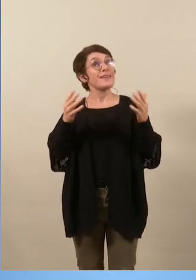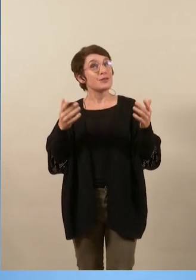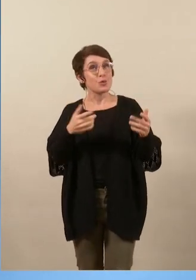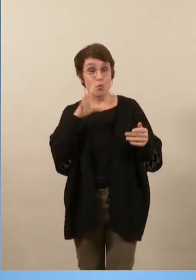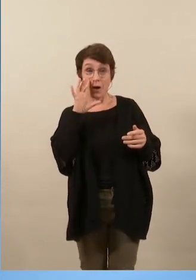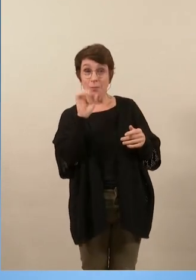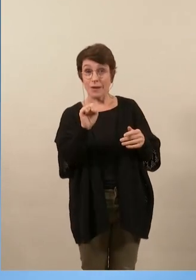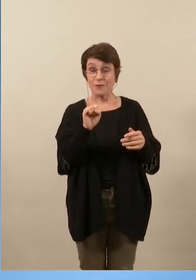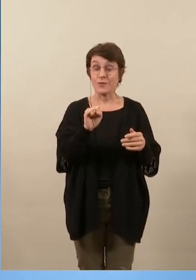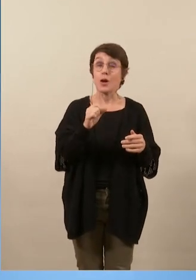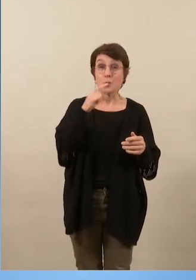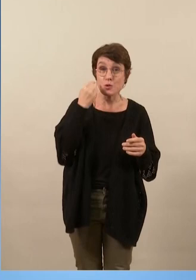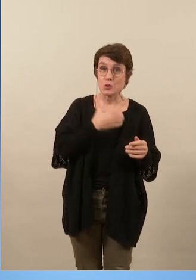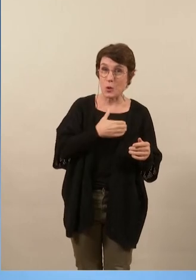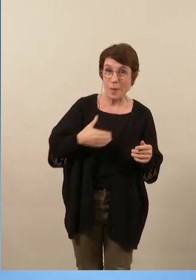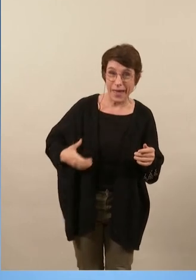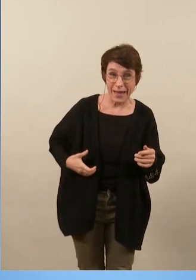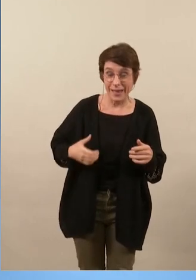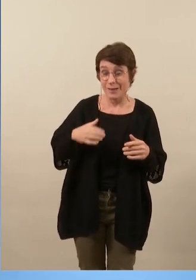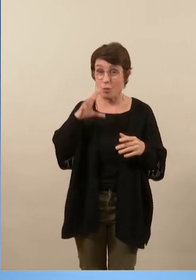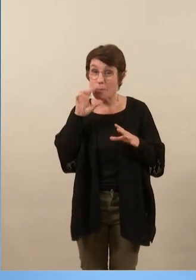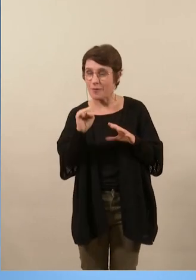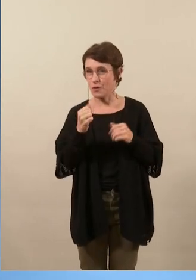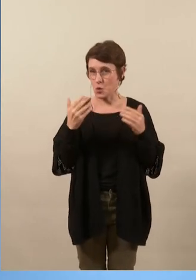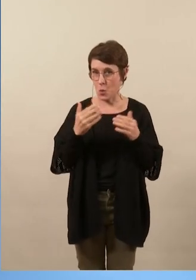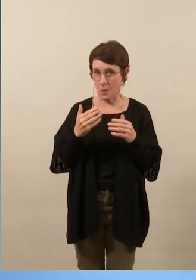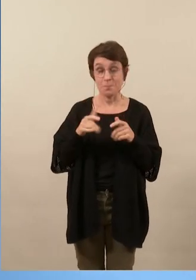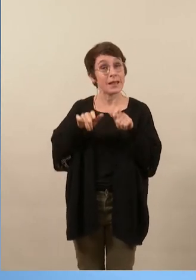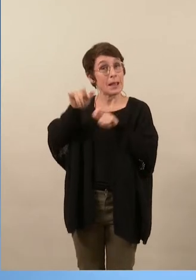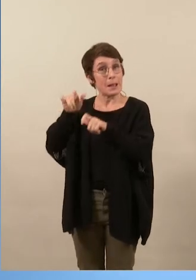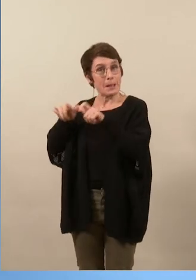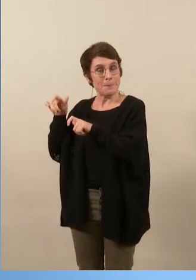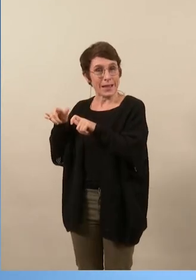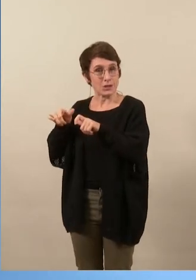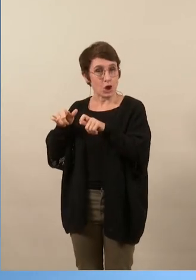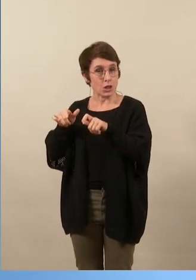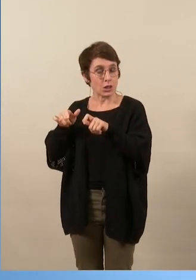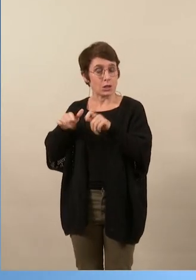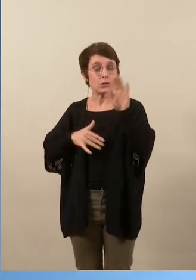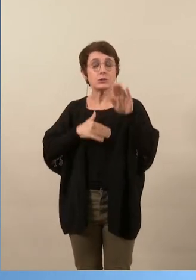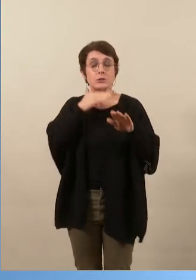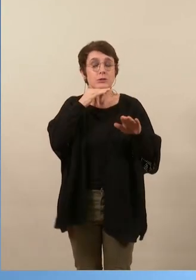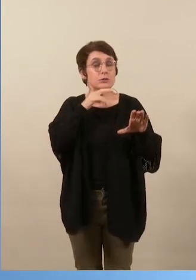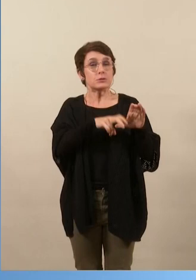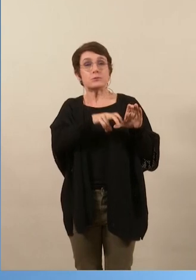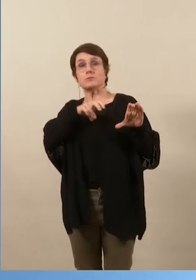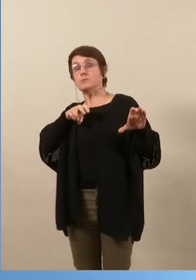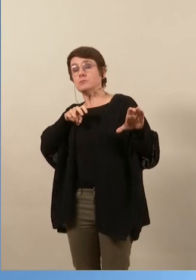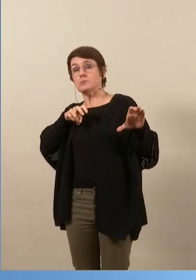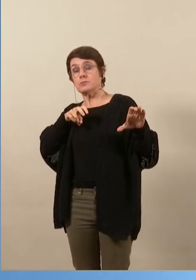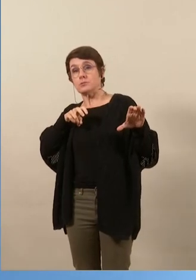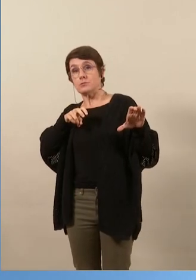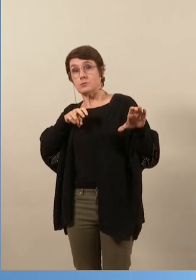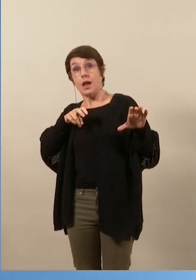tous ceux successivement qui sortent de l'emprise sont tellement